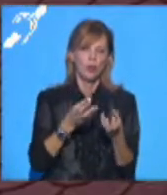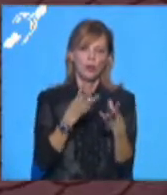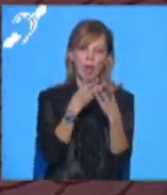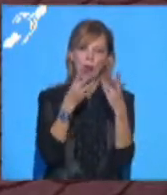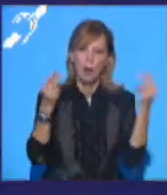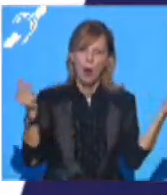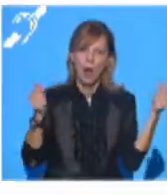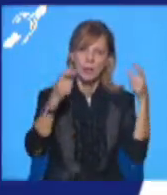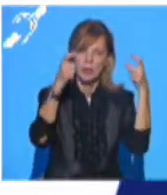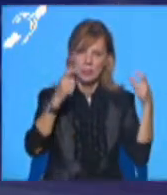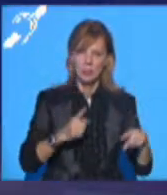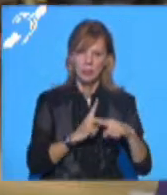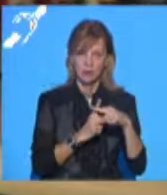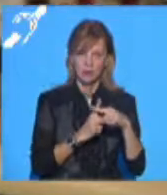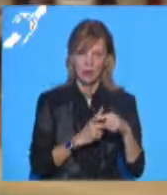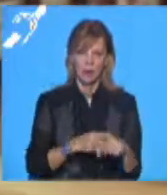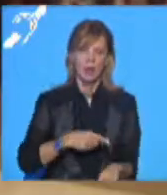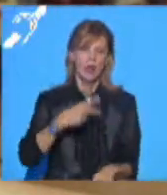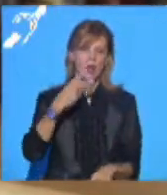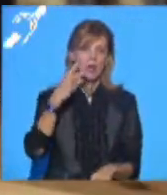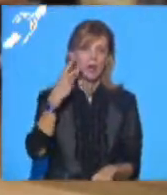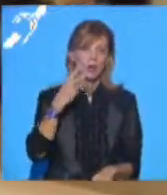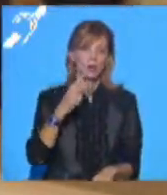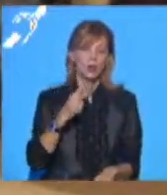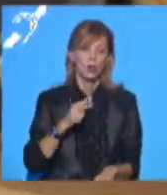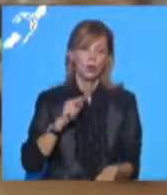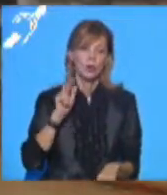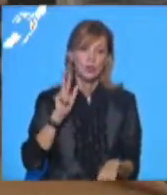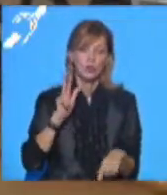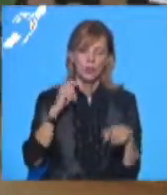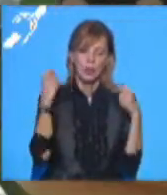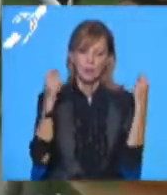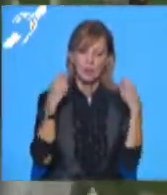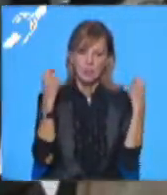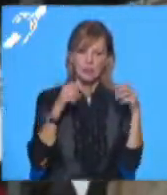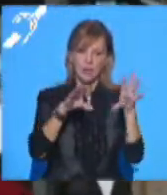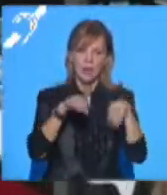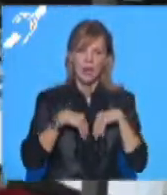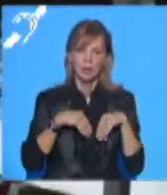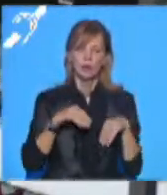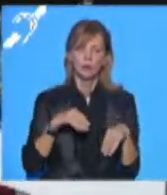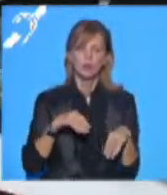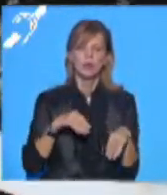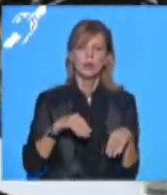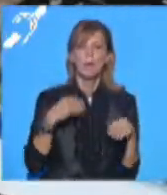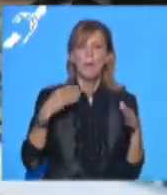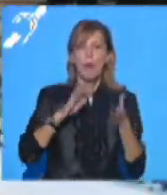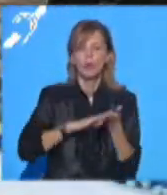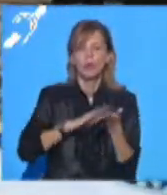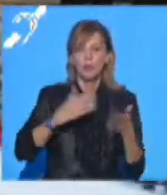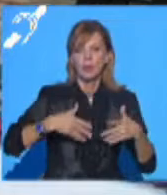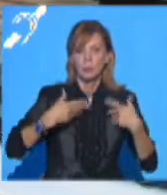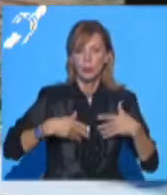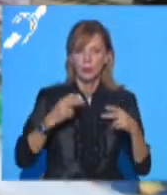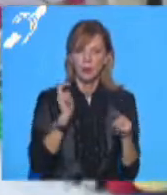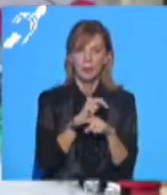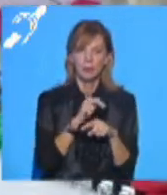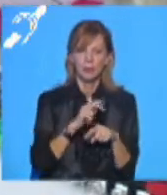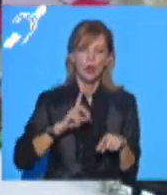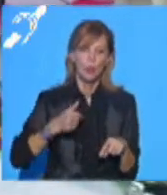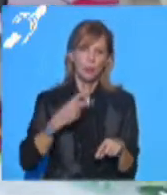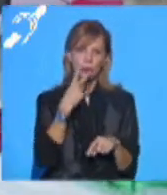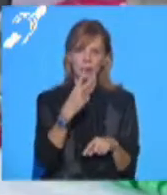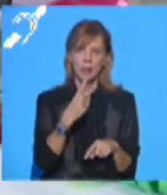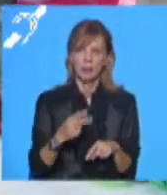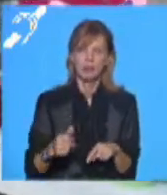pătrați. Cea de-a 23-a sărbătoare a smochinului a adus și în acest an la Svinița motive de bucurie. Participanții au putut admira